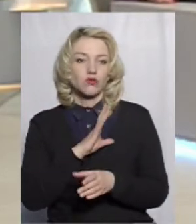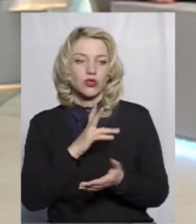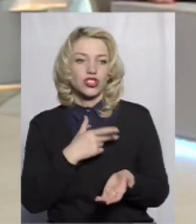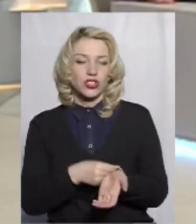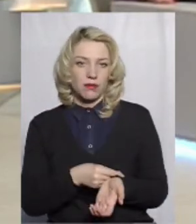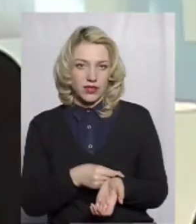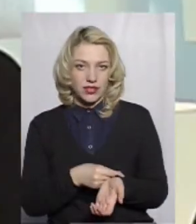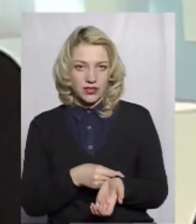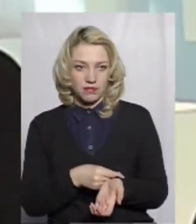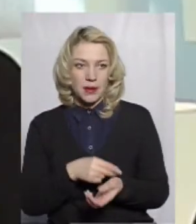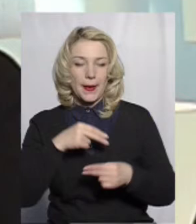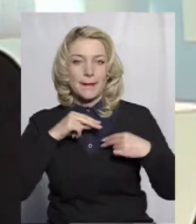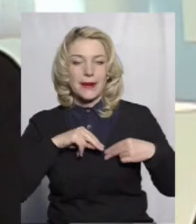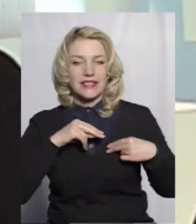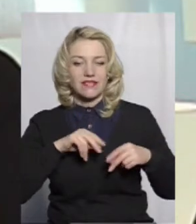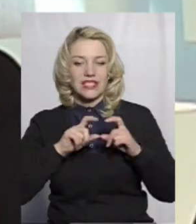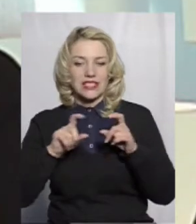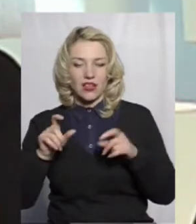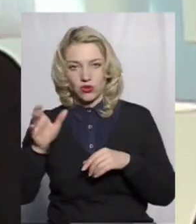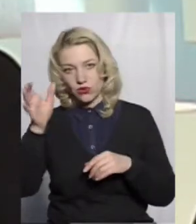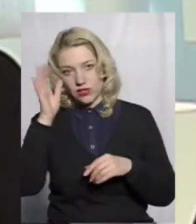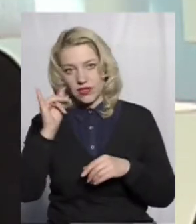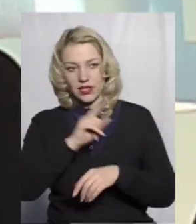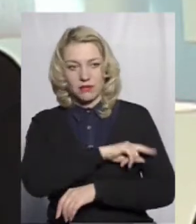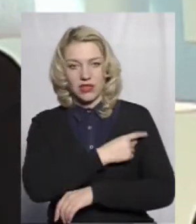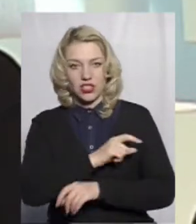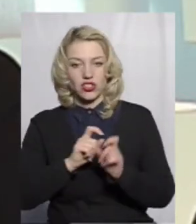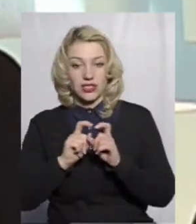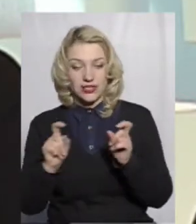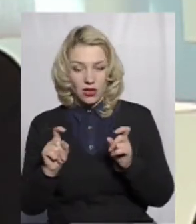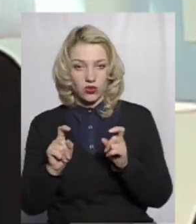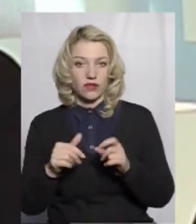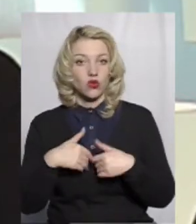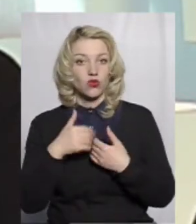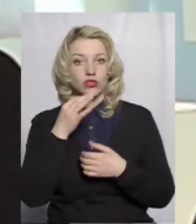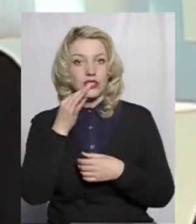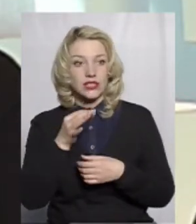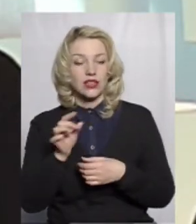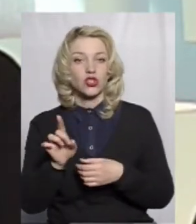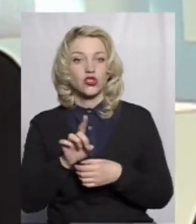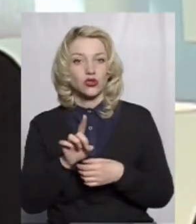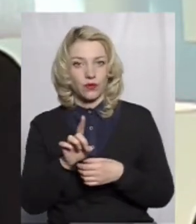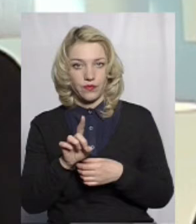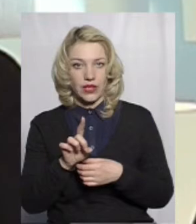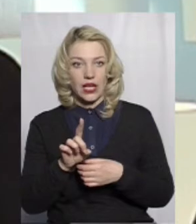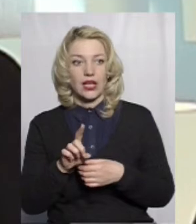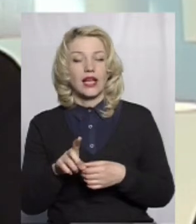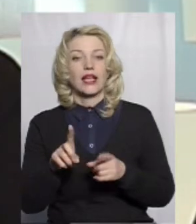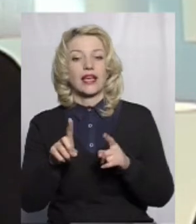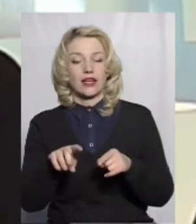щеплені працівники закладів освіти і медичних закладів. Хочу сказати, що